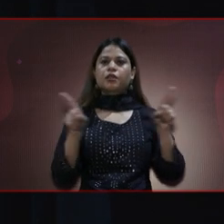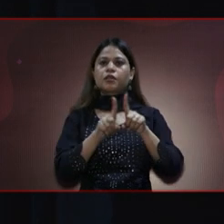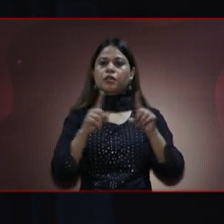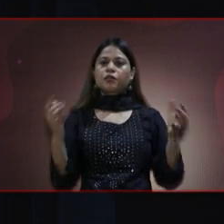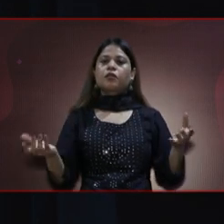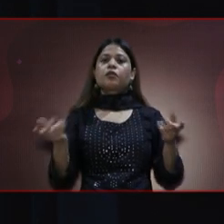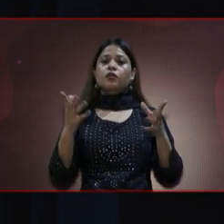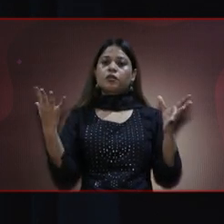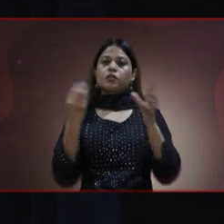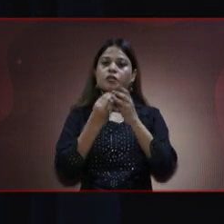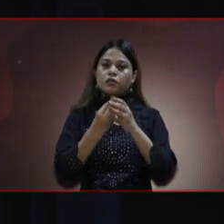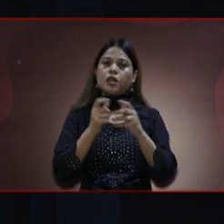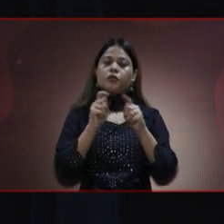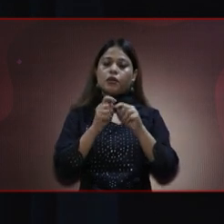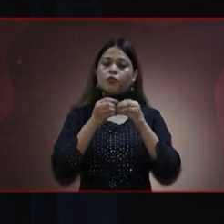बनाएंगे,